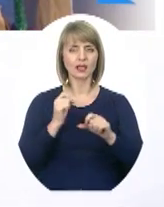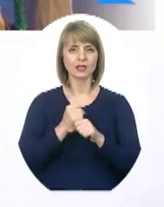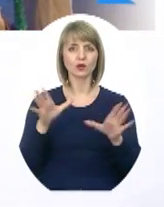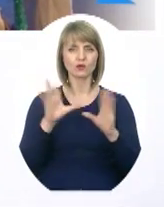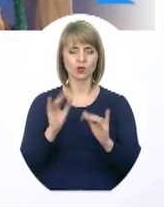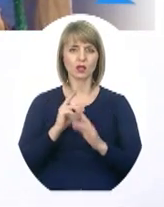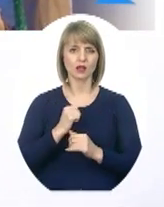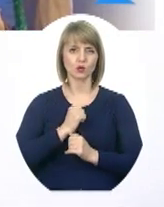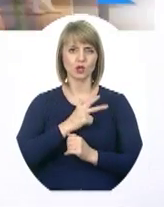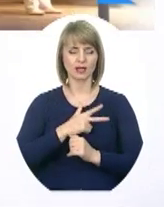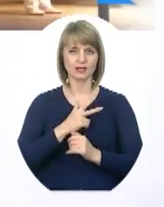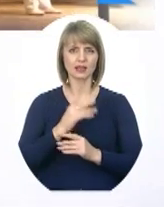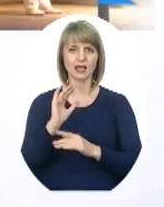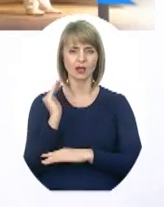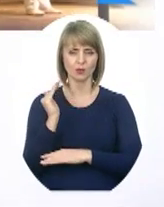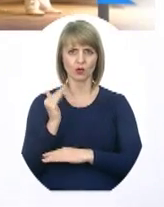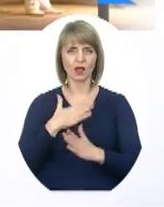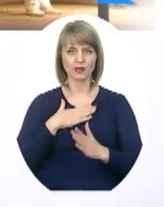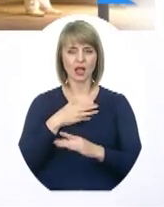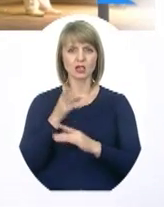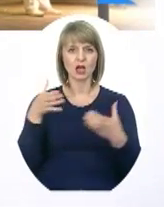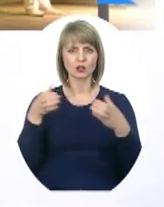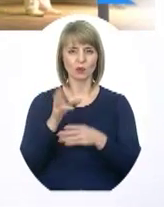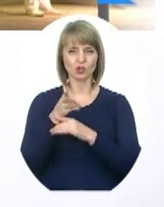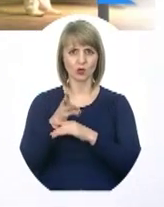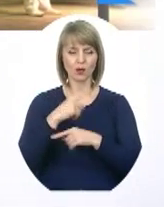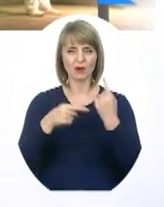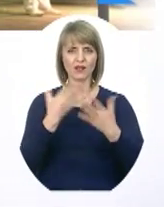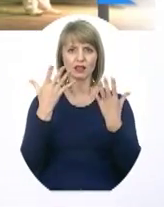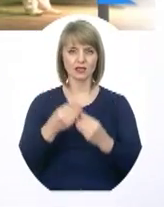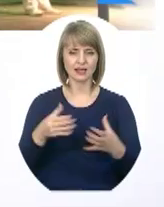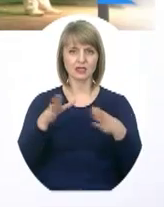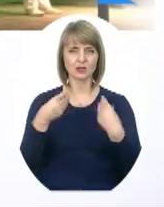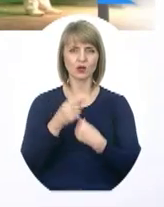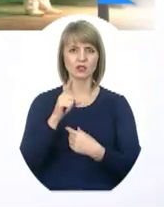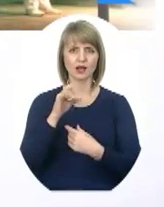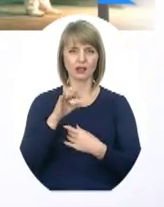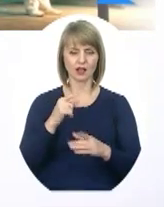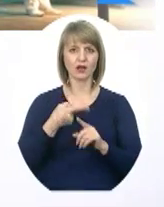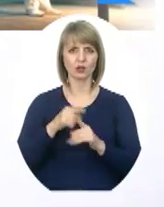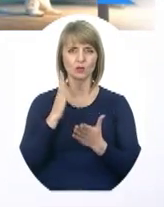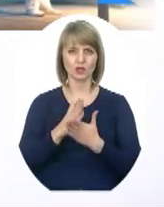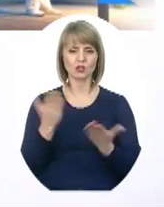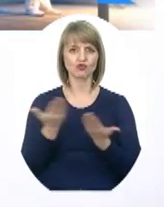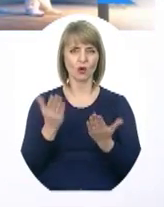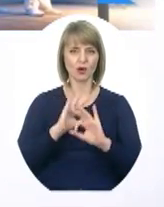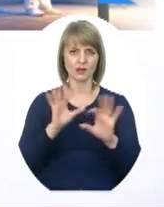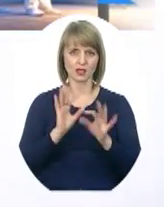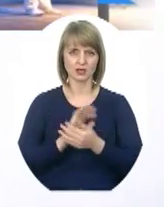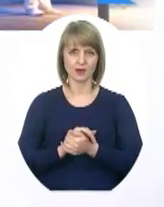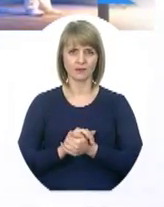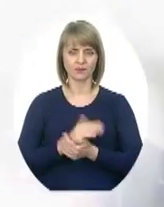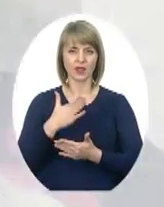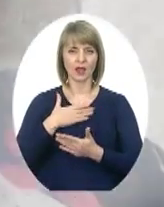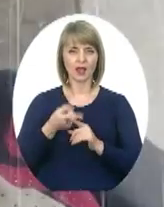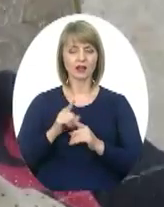все, что в их силах для социализации ребенка. Наша съемочная группа провела день с семьей Закаталовых, которым есть чем с вами